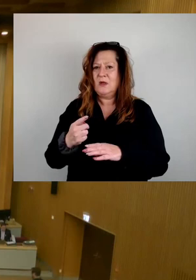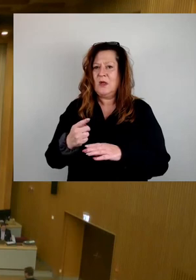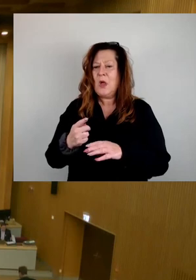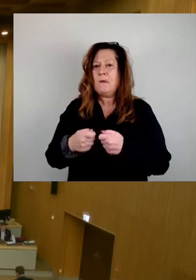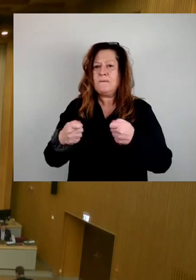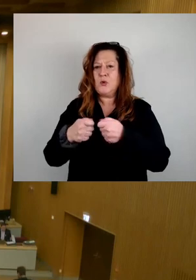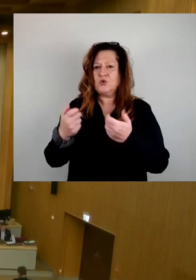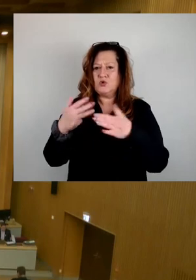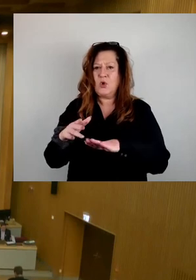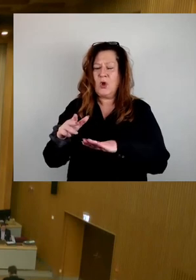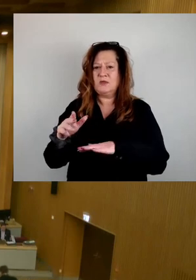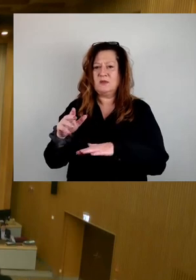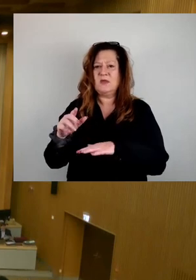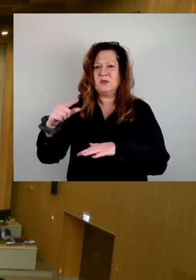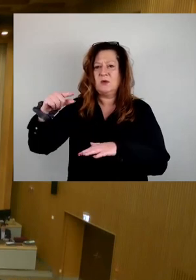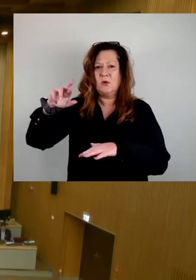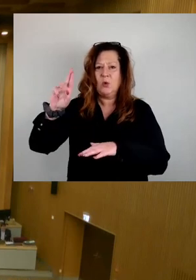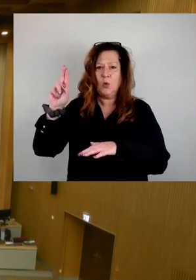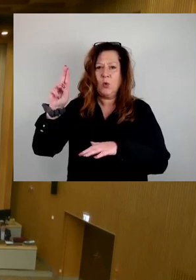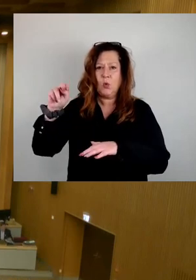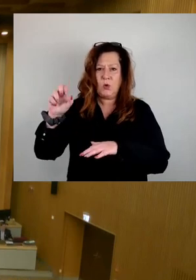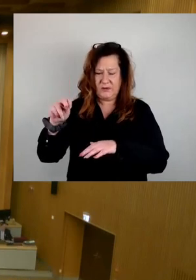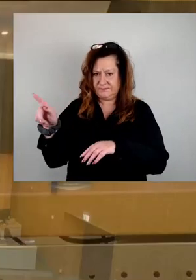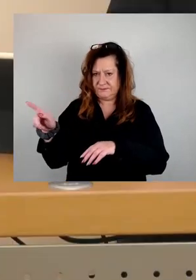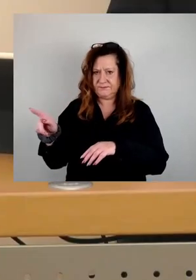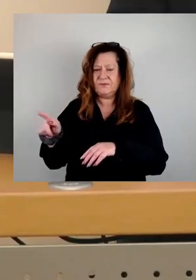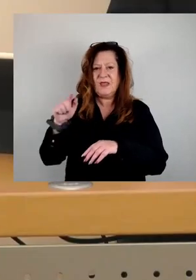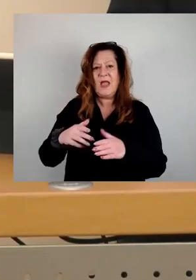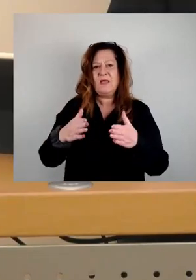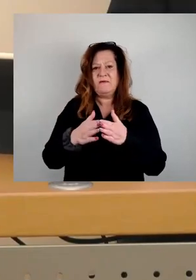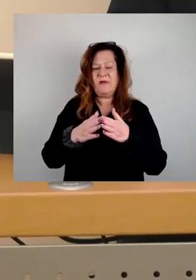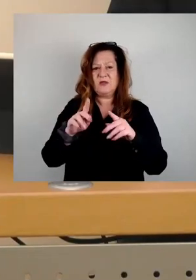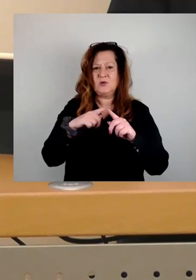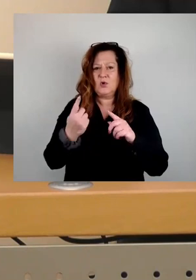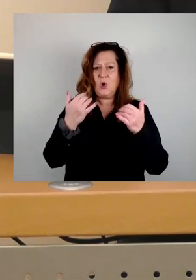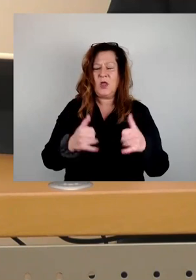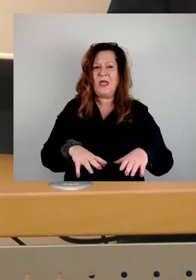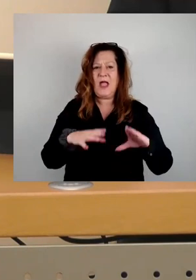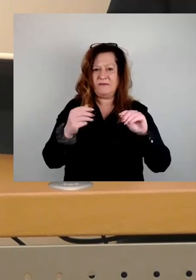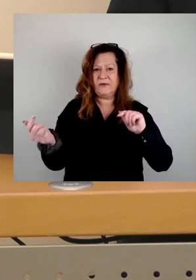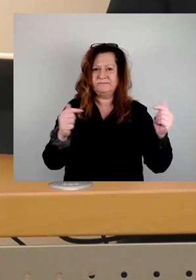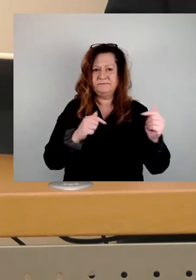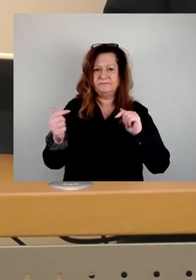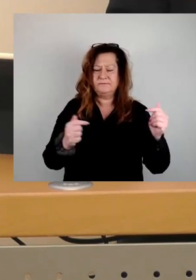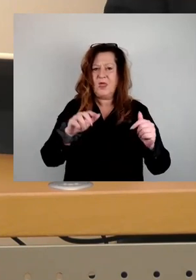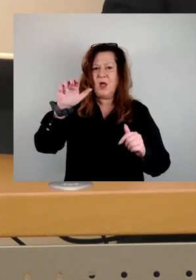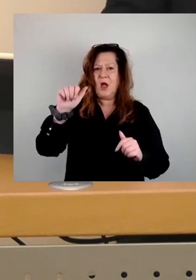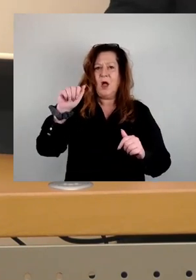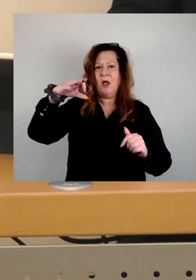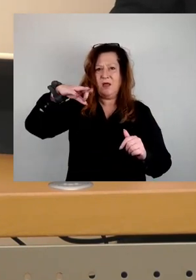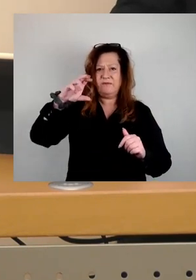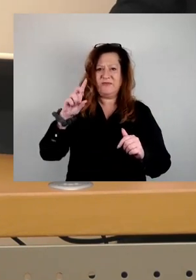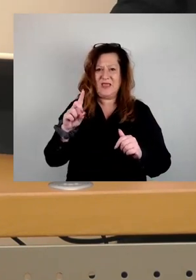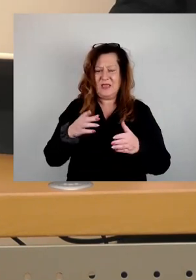in der Fraktionsrunde. Dann starten wir jetzt in die Fraktionsrunde. Die wird heute beginnen, die Debatte mit AfD-Fraktion. Und